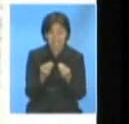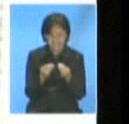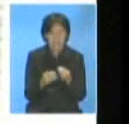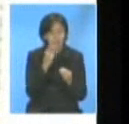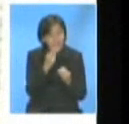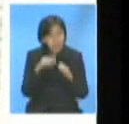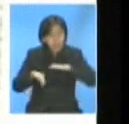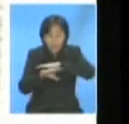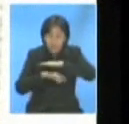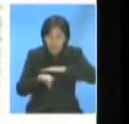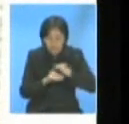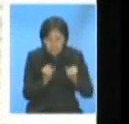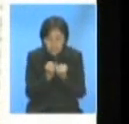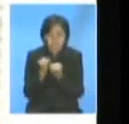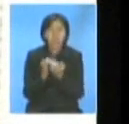กัน